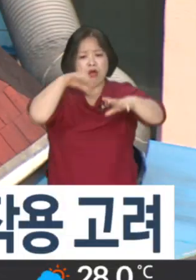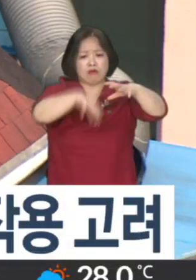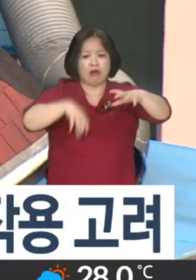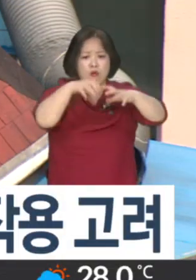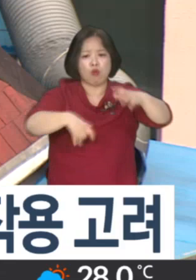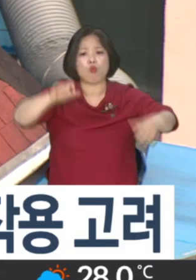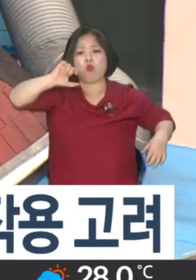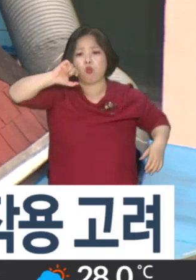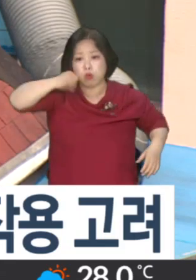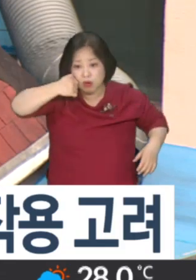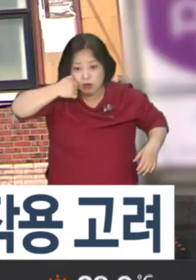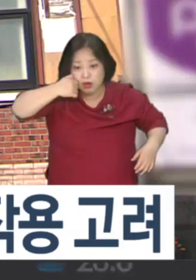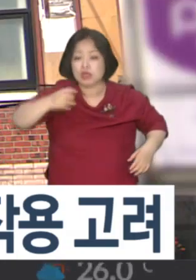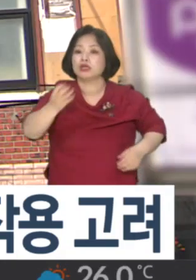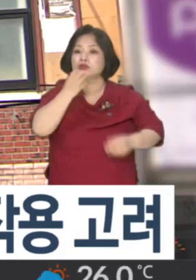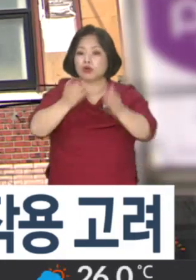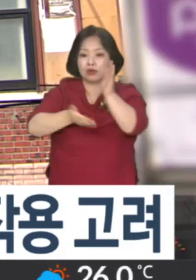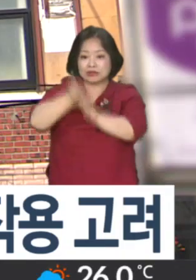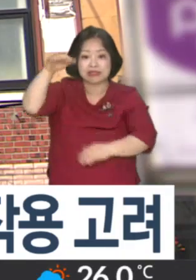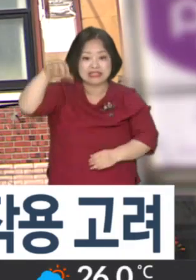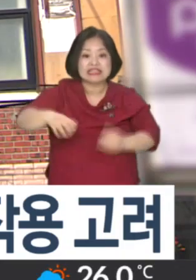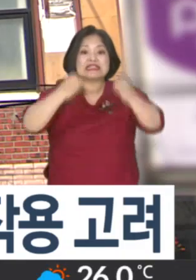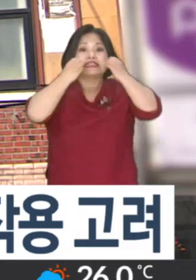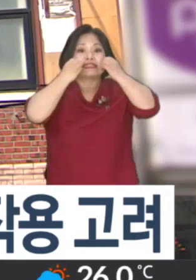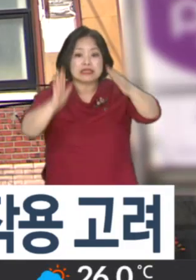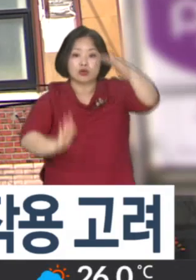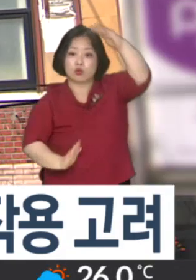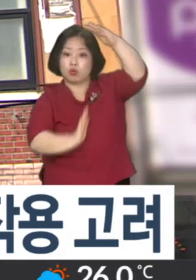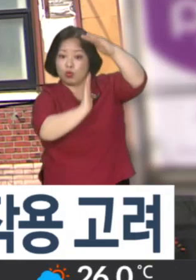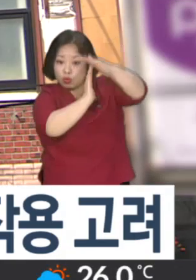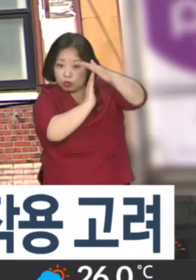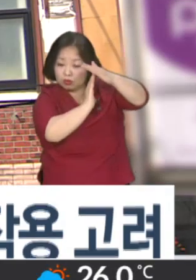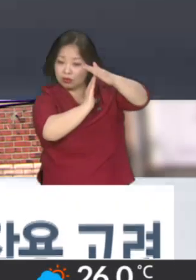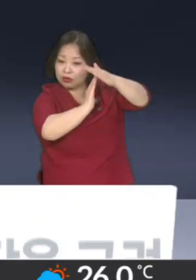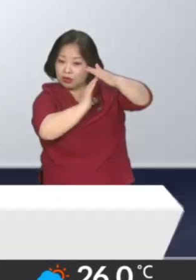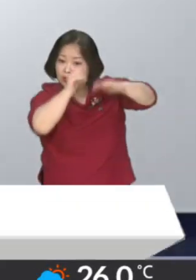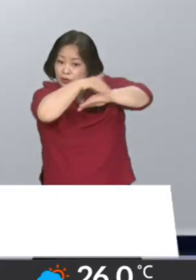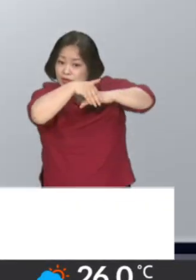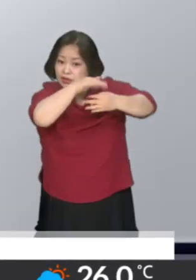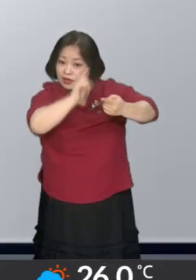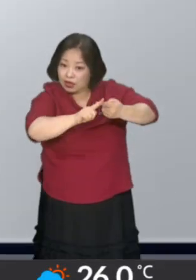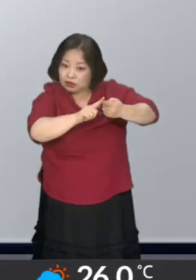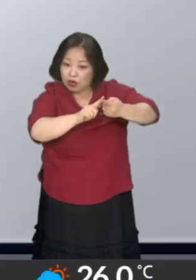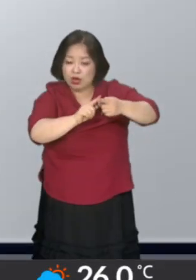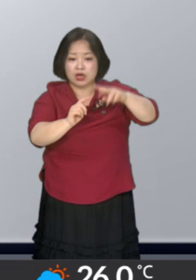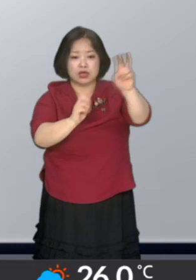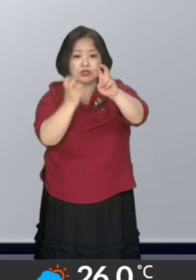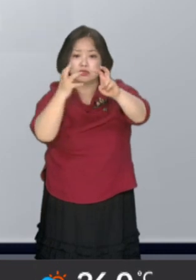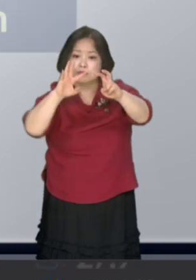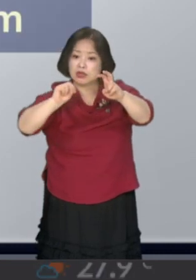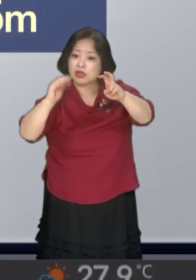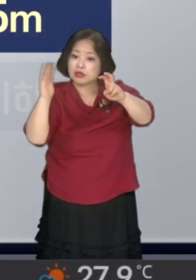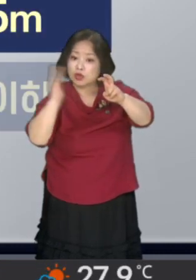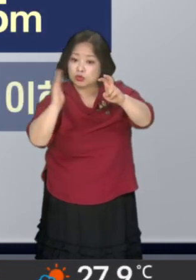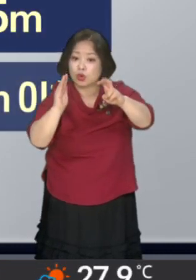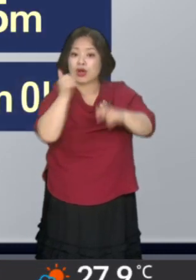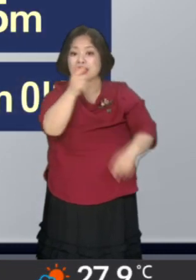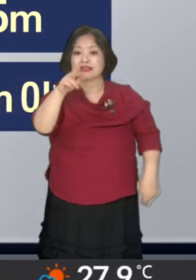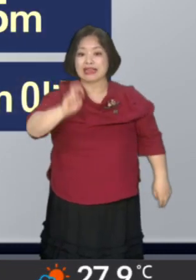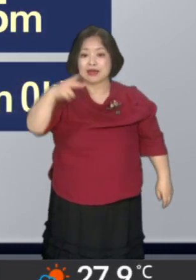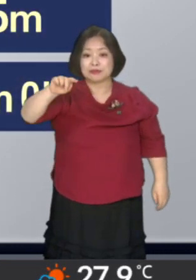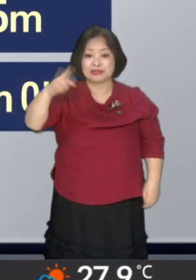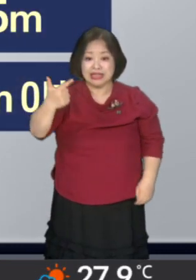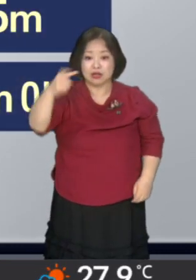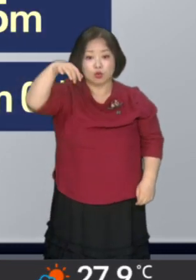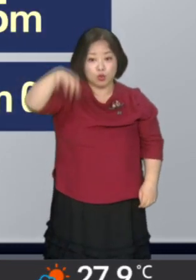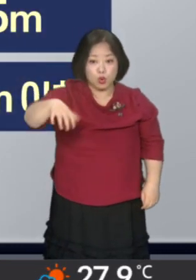때문입니다. 서울시가 마련한 신고도지구 구상안에 따르면 최대 20m 수준인 남산 약수